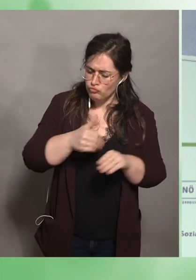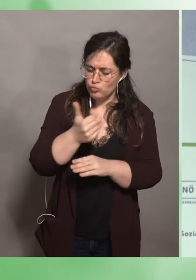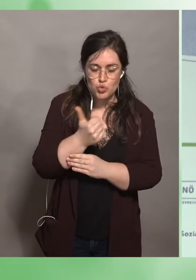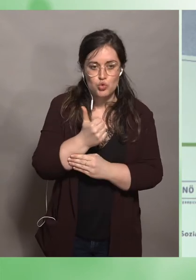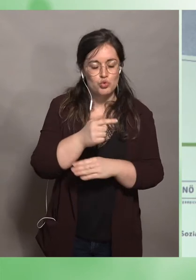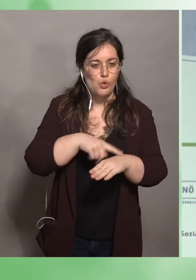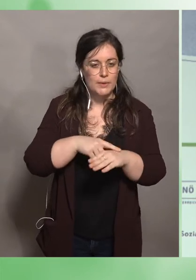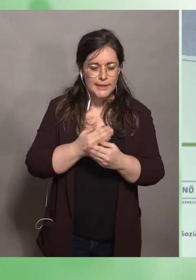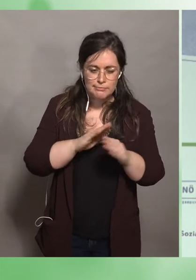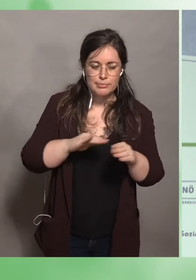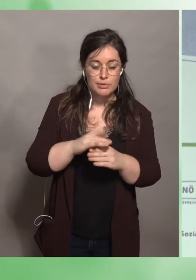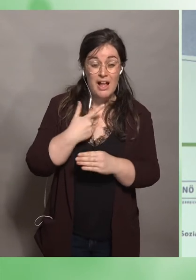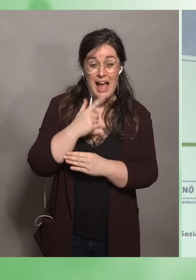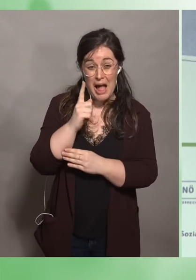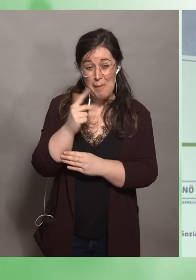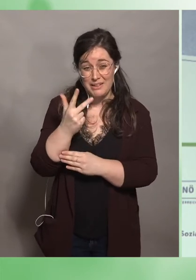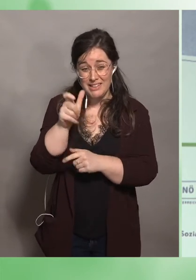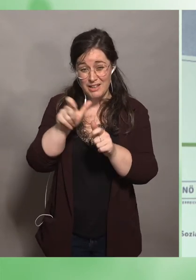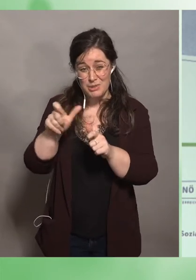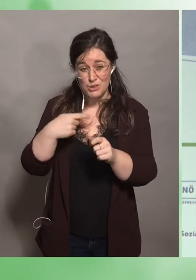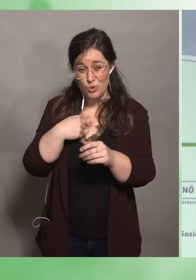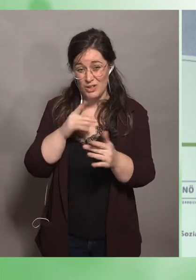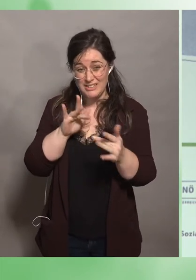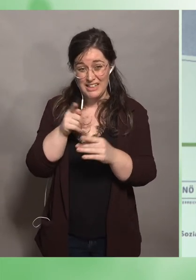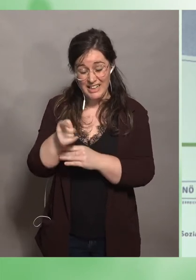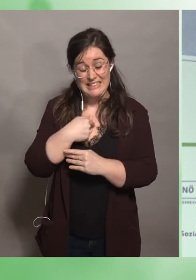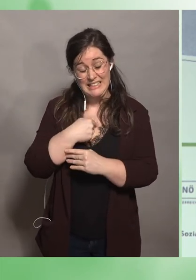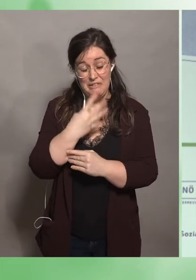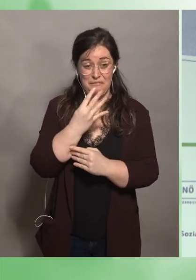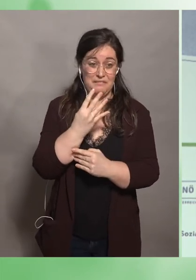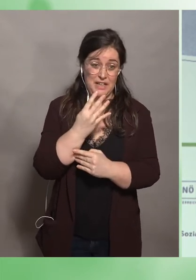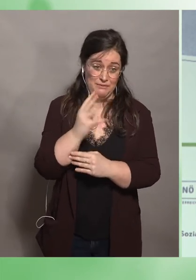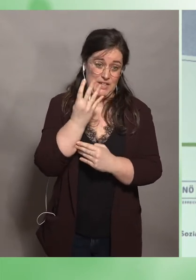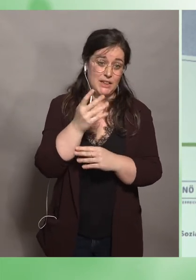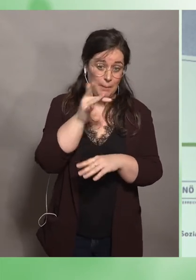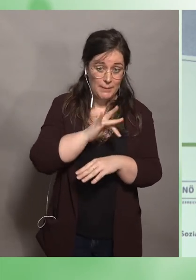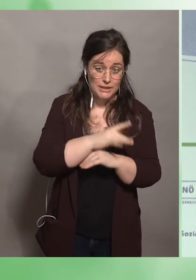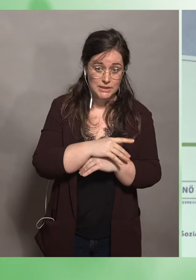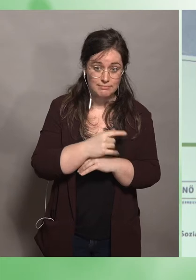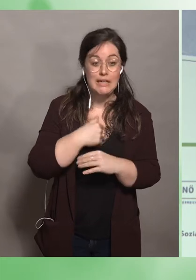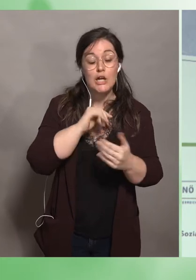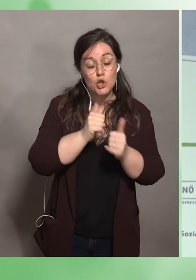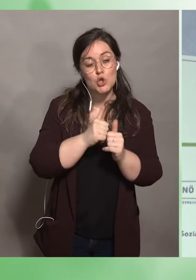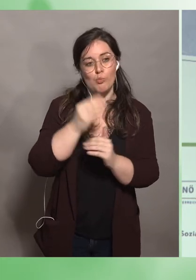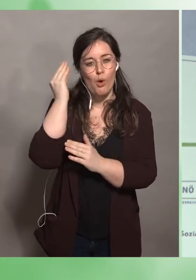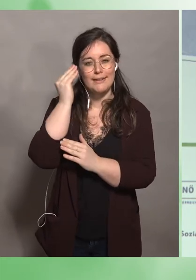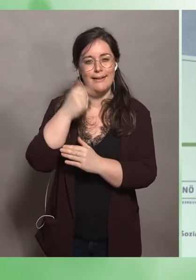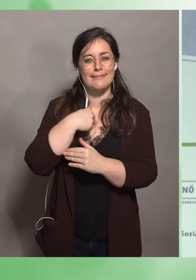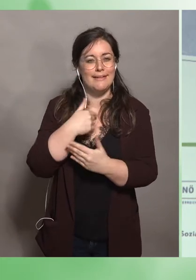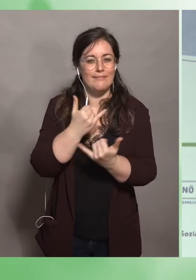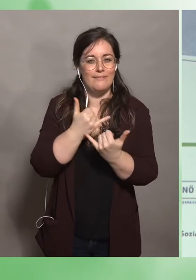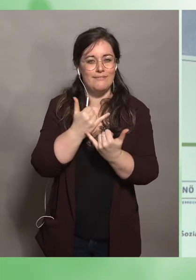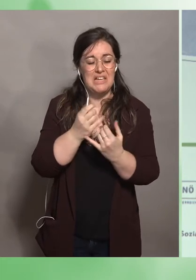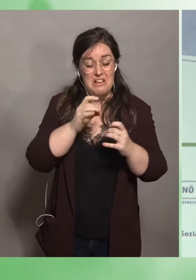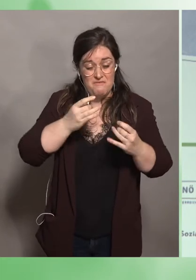Zeit, aber es hatten 3 Leute was dagegen, dass ich am Podium stehe und war 4. Im Sport habe ich gelernt, mit Niederlagen umzugehen.